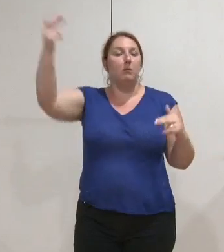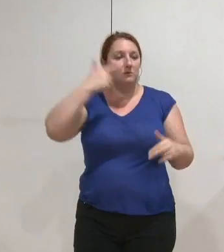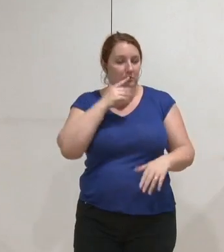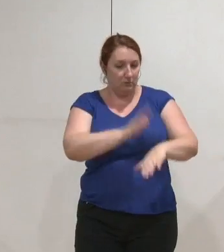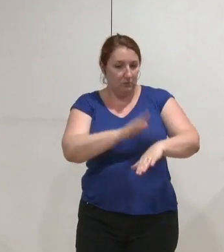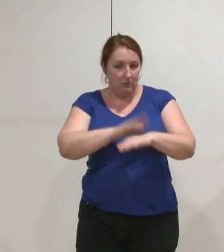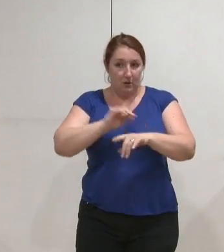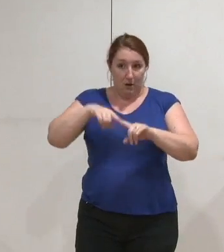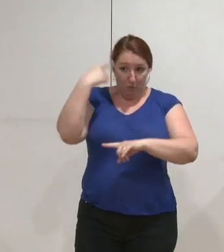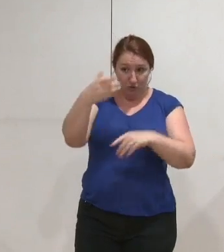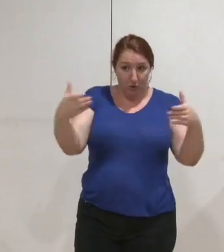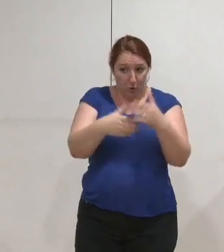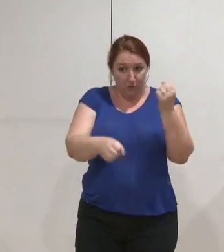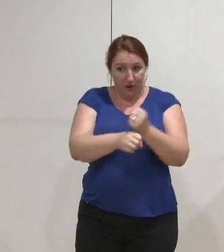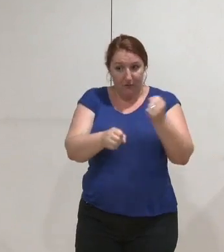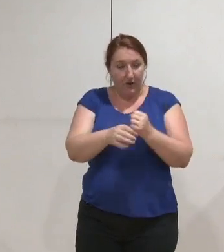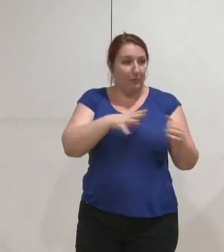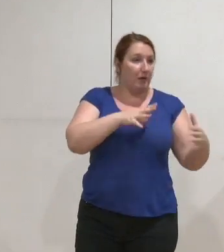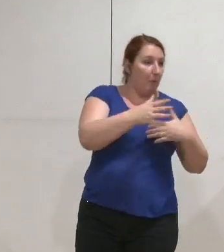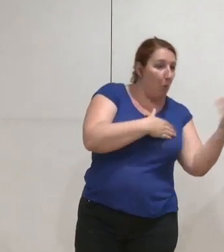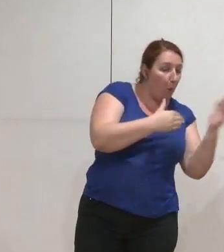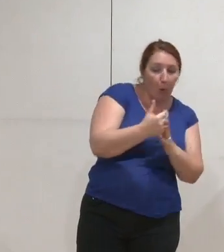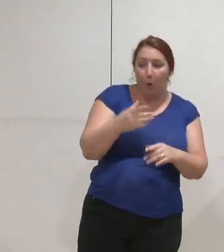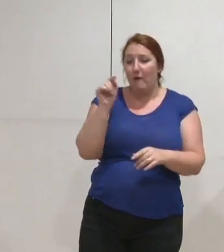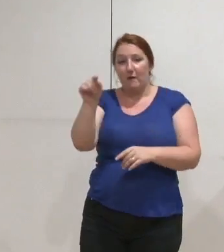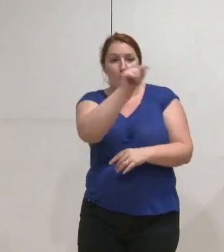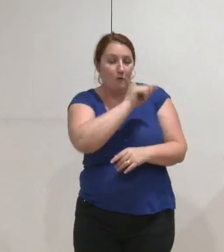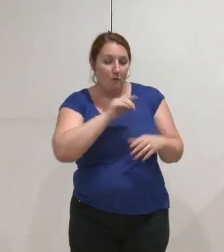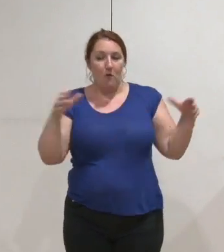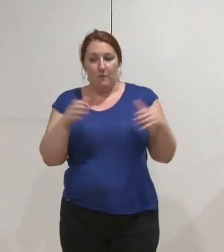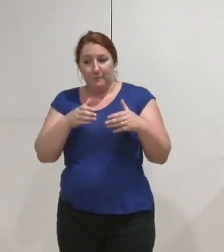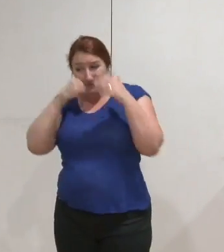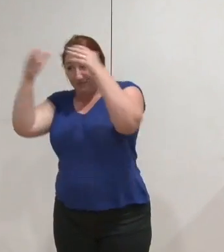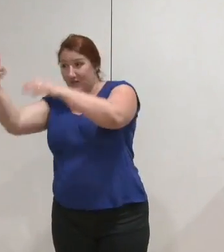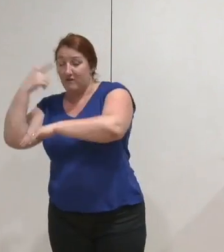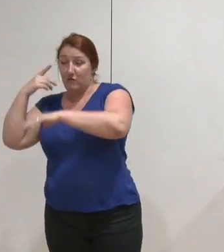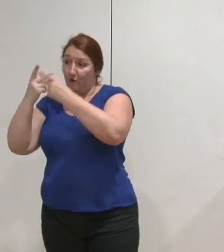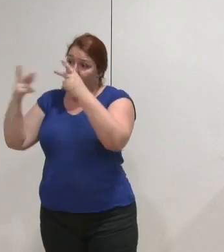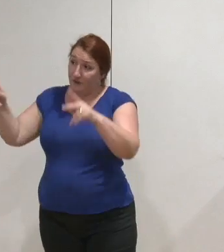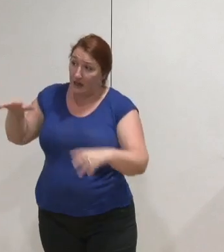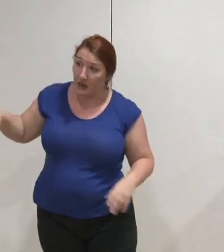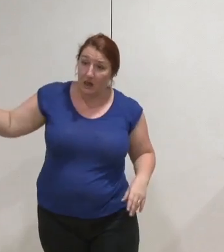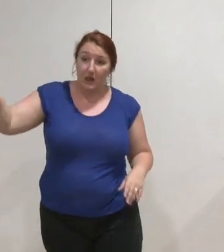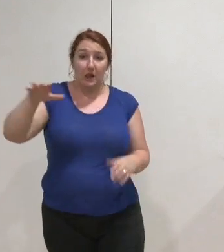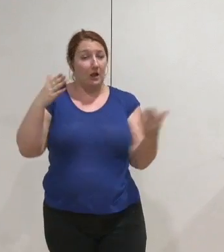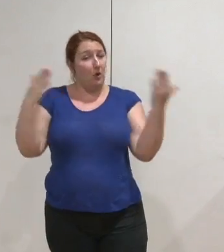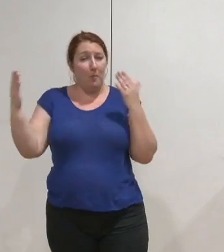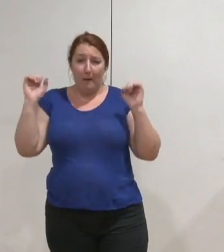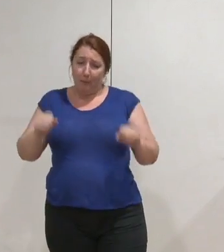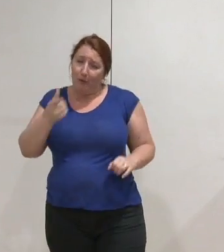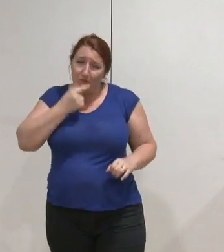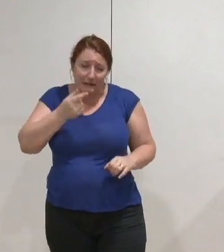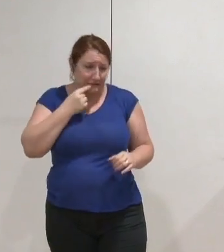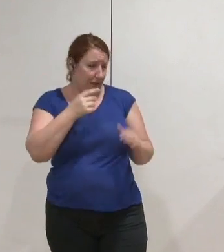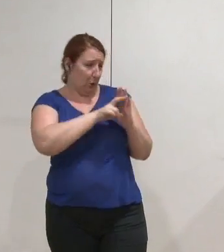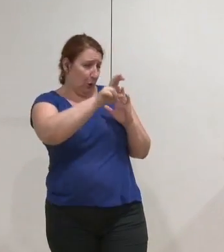faites un groupe de travail avec Madame leheureux avec vous avec et vous allez voir que dans des villes qui sont quand même très comparables NRE vous allez voir queon peut